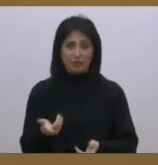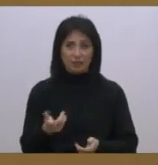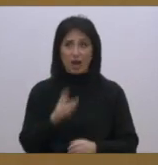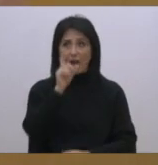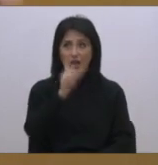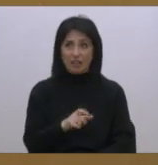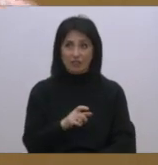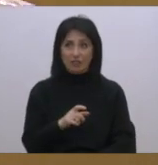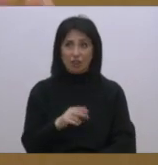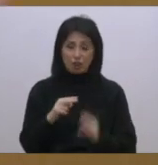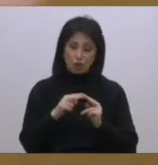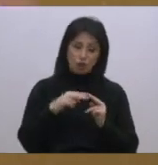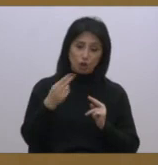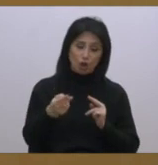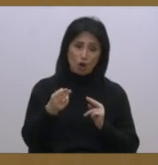ადამიანს